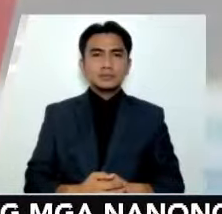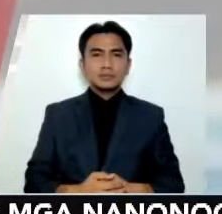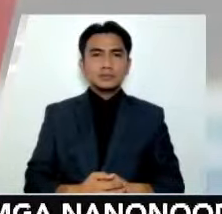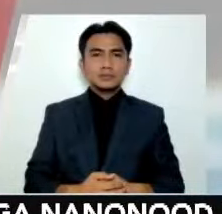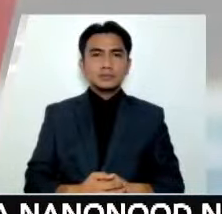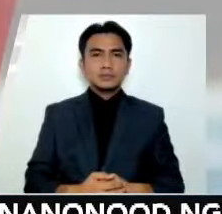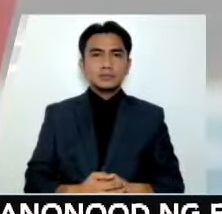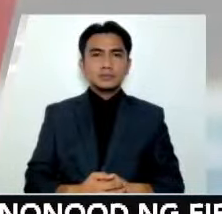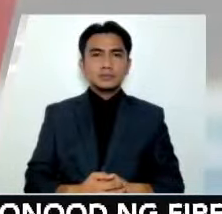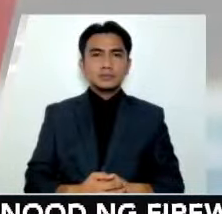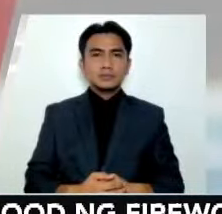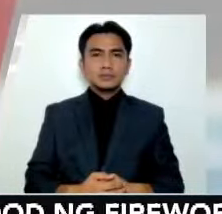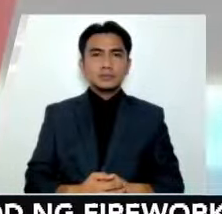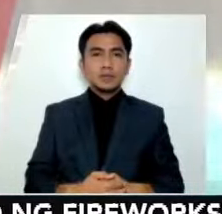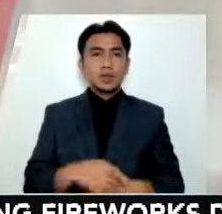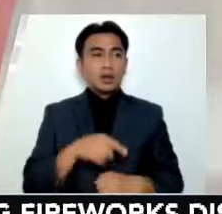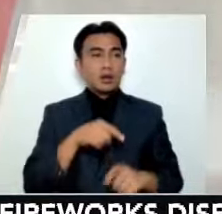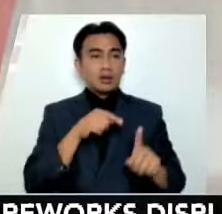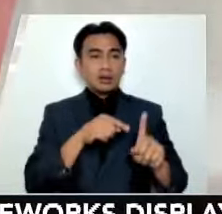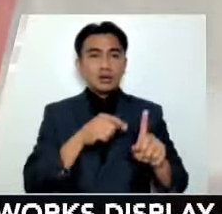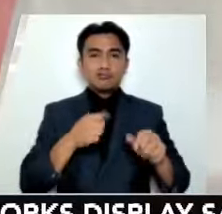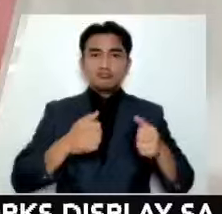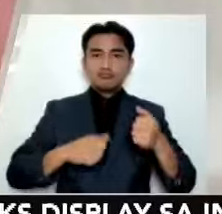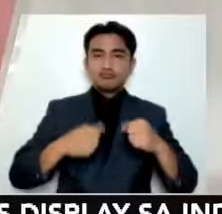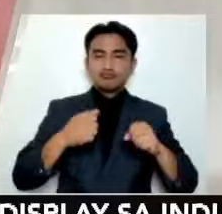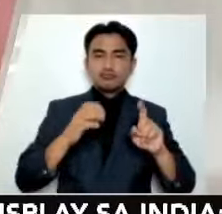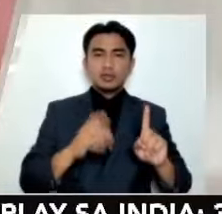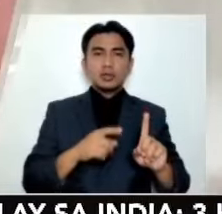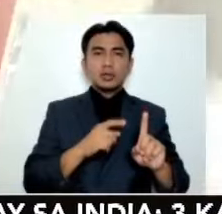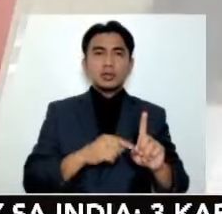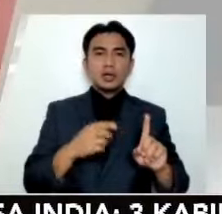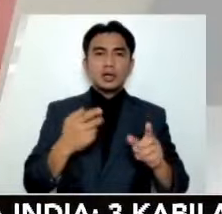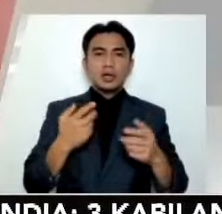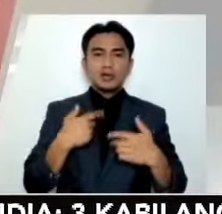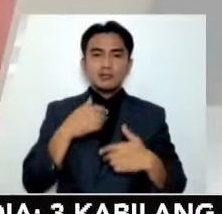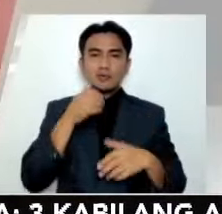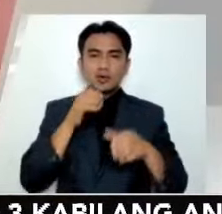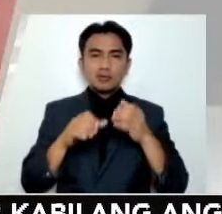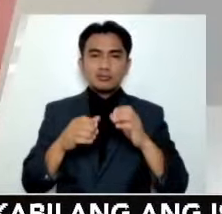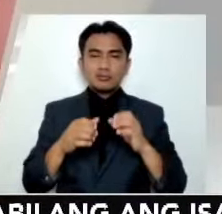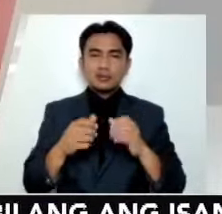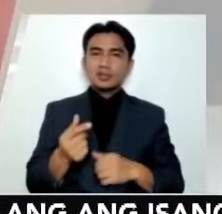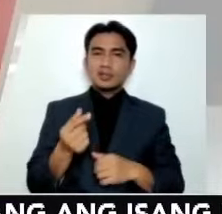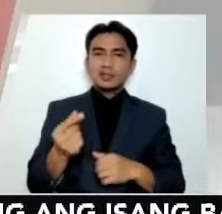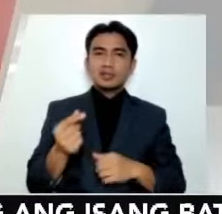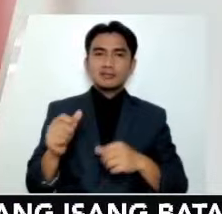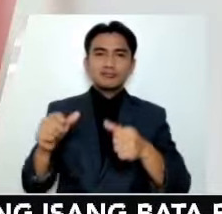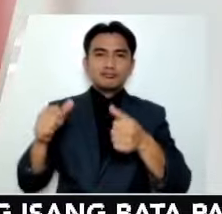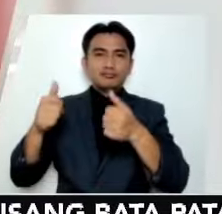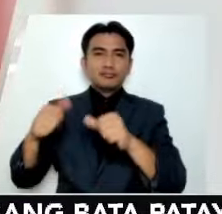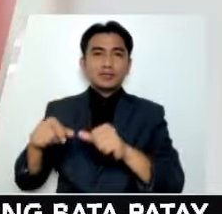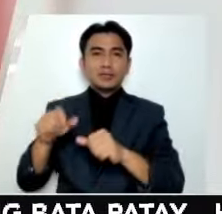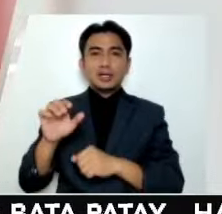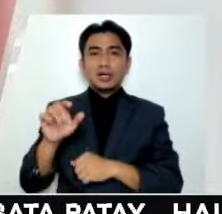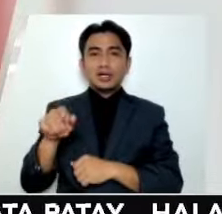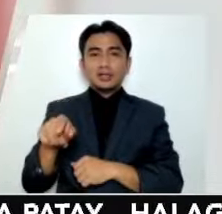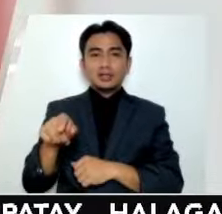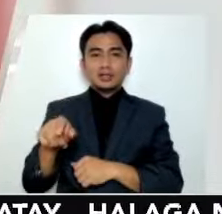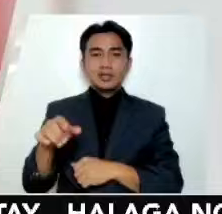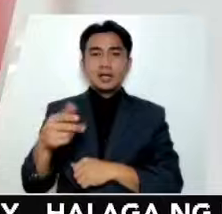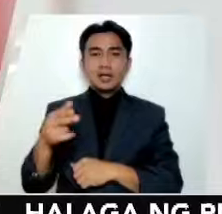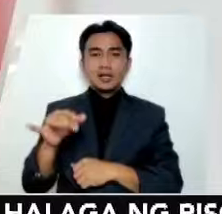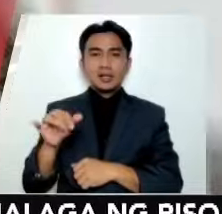Basketball athlete na si Kobe Paras nag-comment ng hearty-eyed emoji sa IG photo ni Kailin Alcantara. Nirepost pa sa